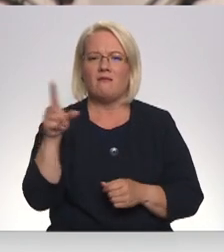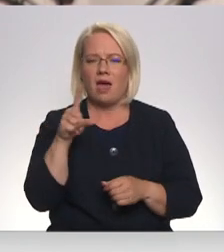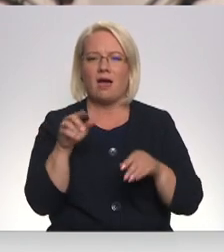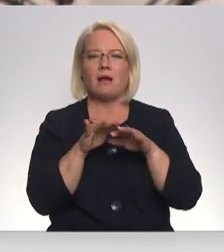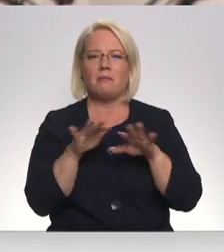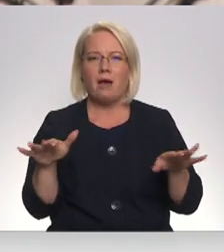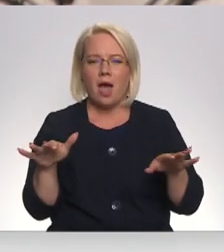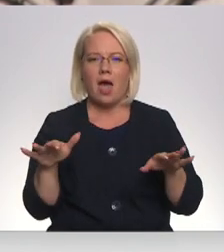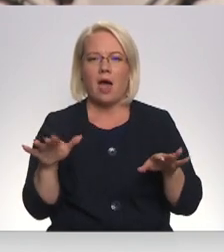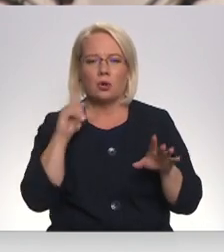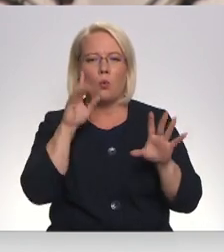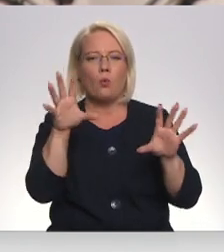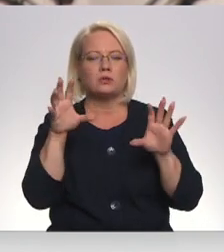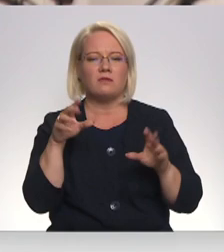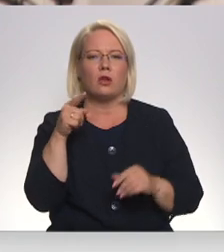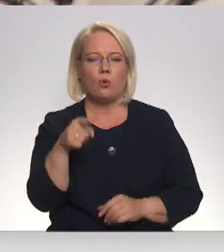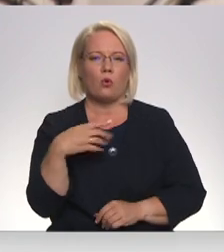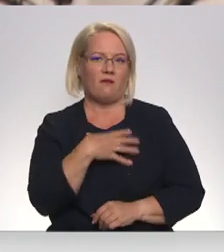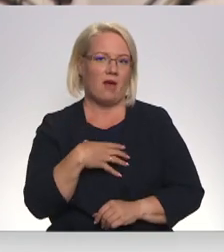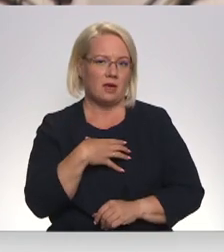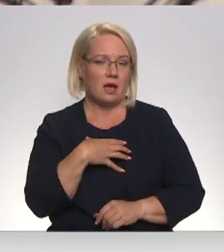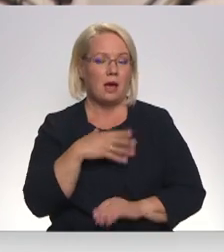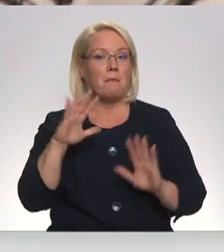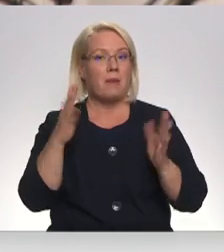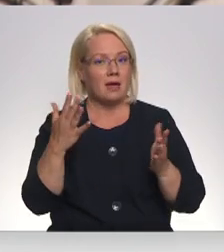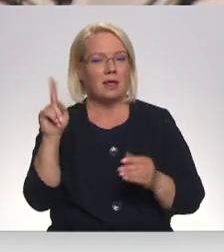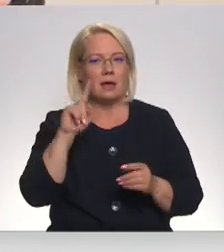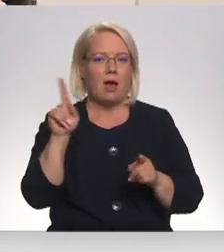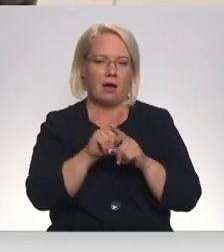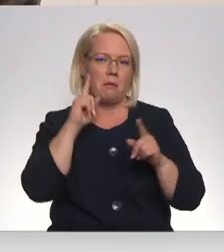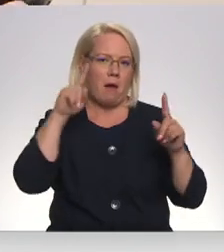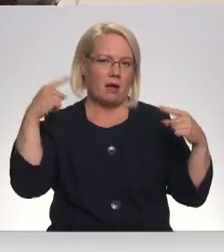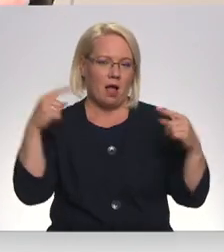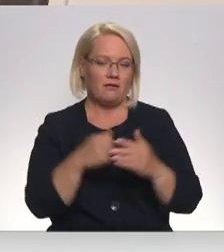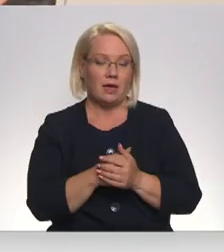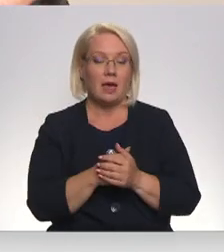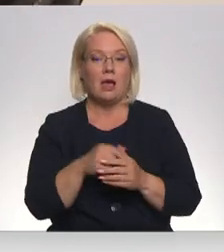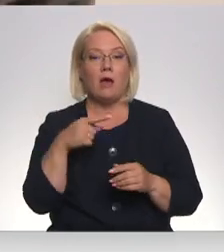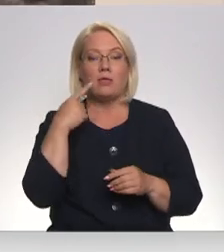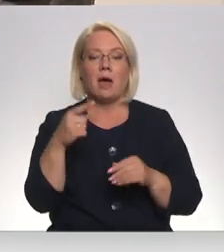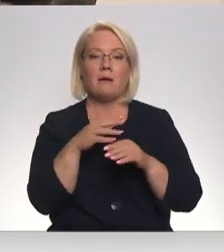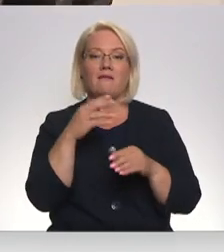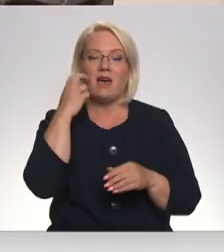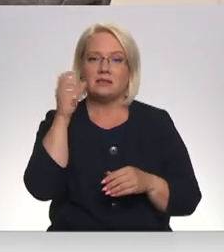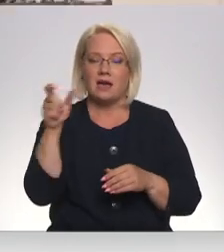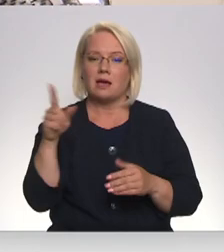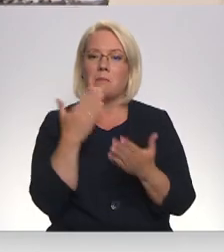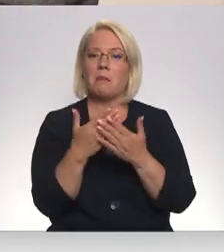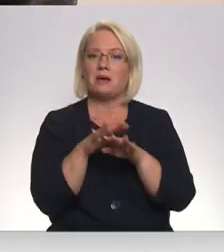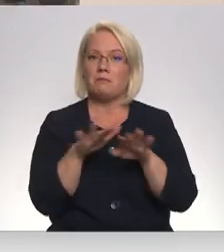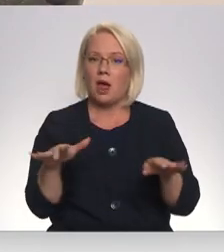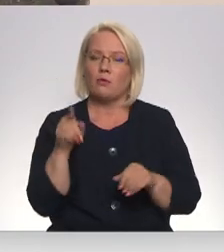bērni tā kā uztver to, ko vajag, bet, protams, ir arī pārgalvīgi. Vecāki ir piemērs bērniem, un vecākiem jārāda